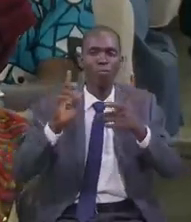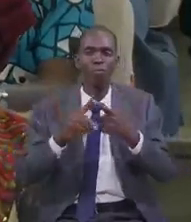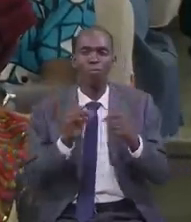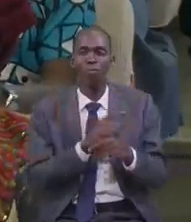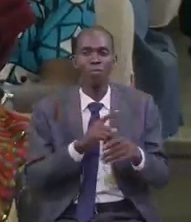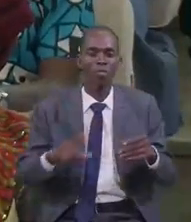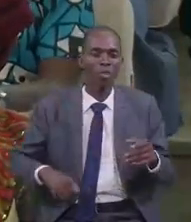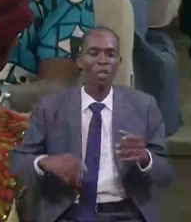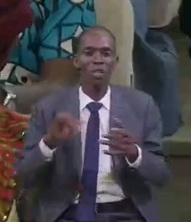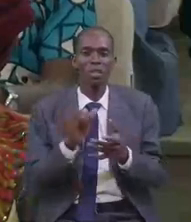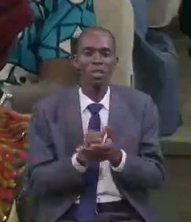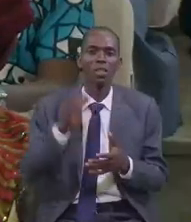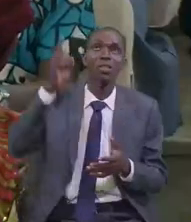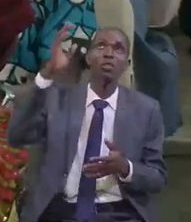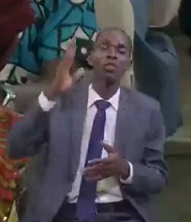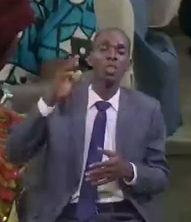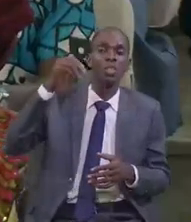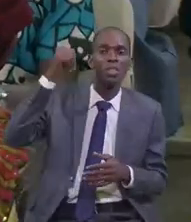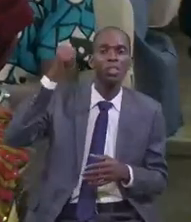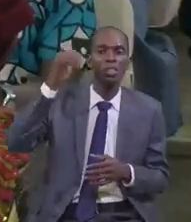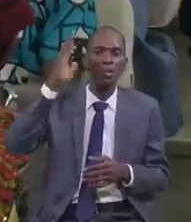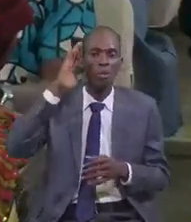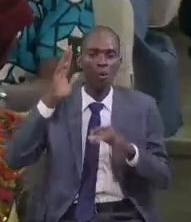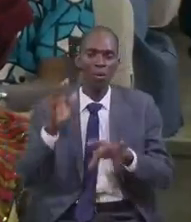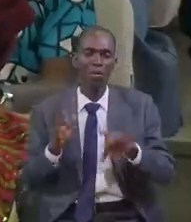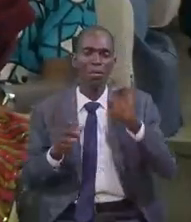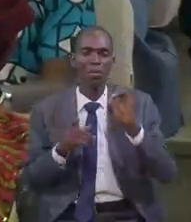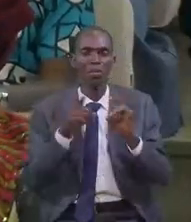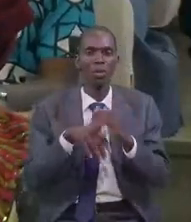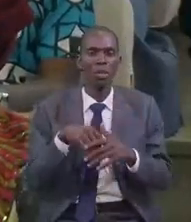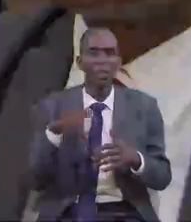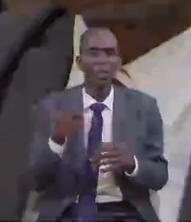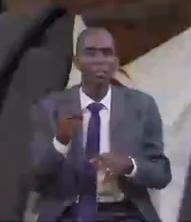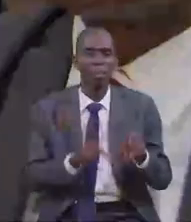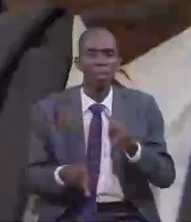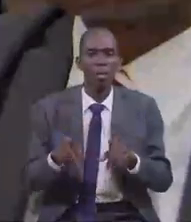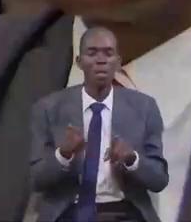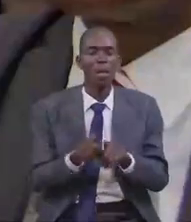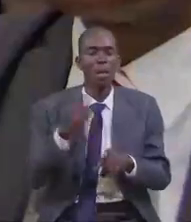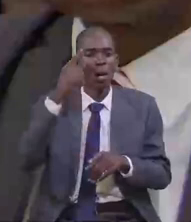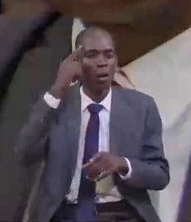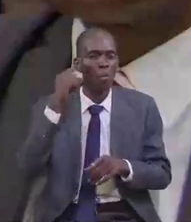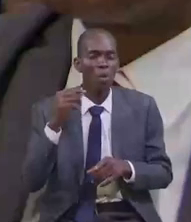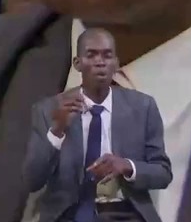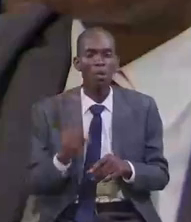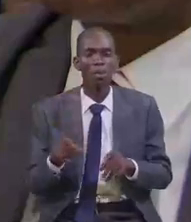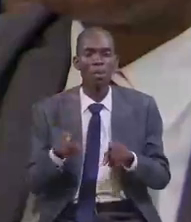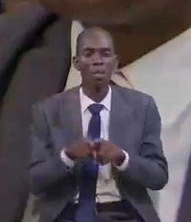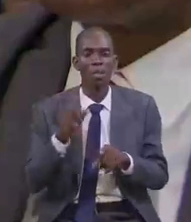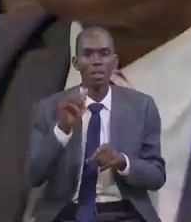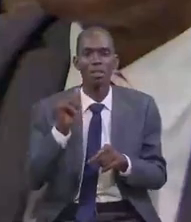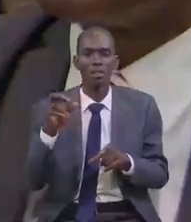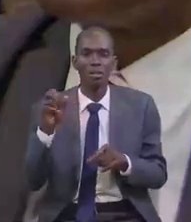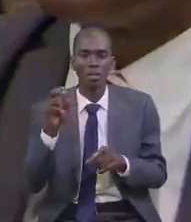Dieu lui-même vous identifie? Des gens comme Moïse, comme Aaron, des gens comme Daniel,